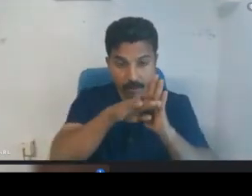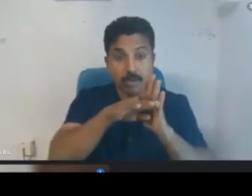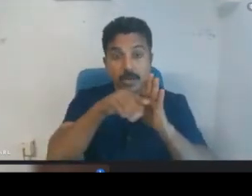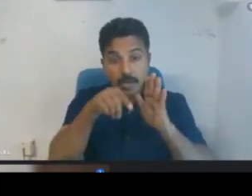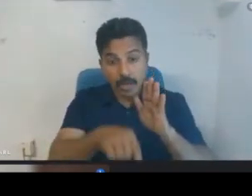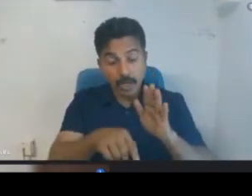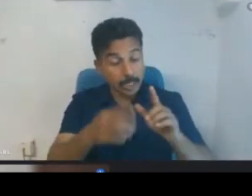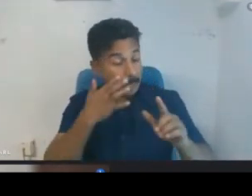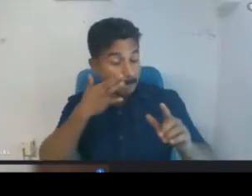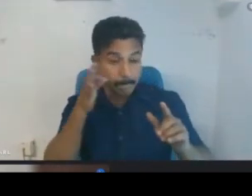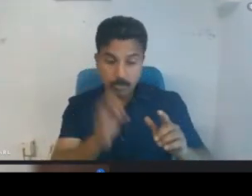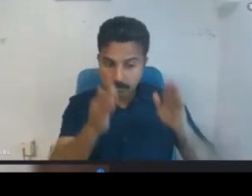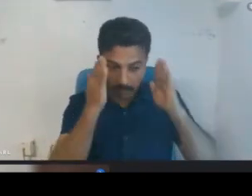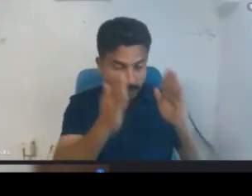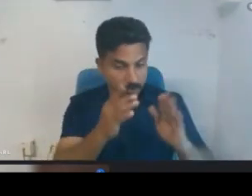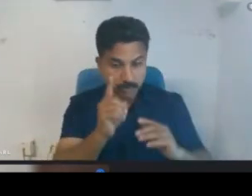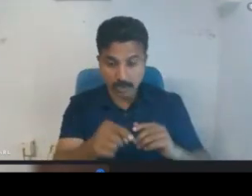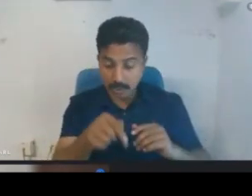എത്രത്തോളം ഇമ്പോർട്ടൻ്റ് ആയിട്ട് കാണണം